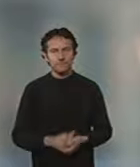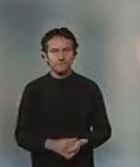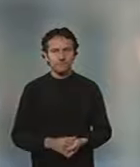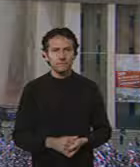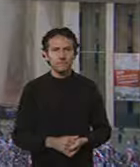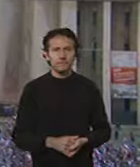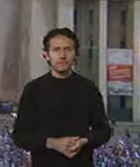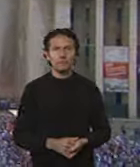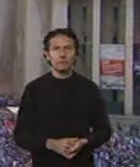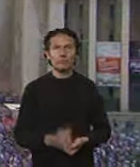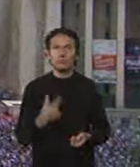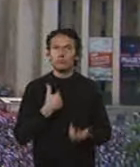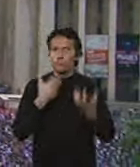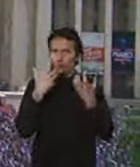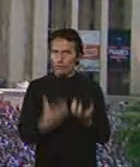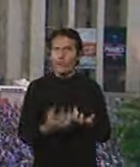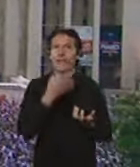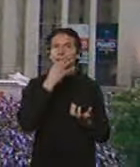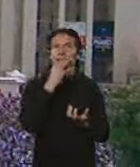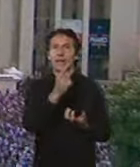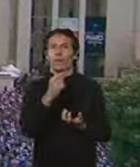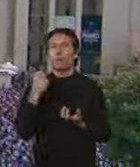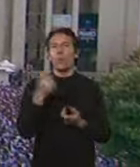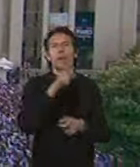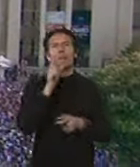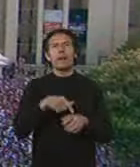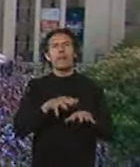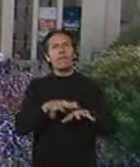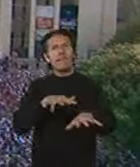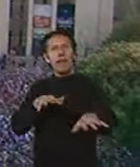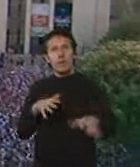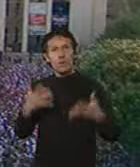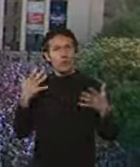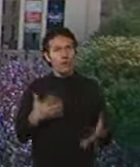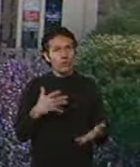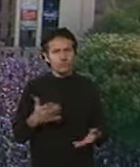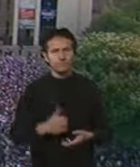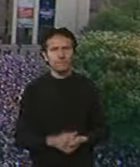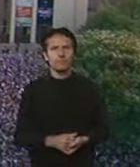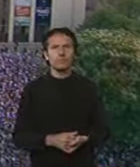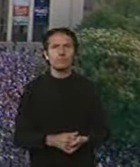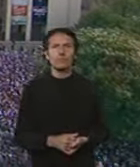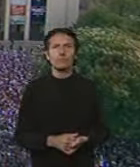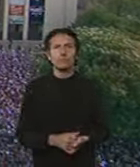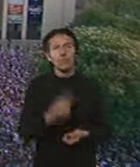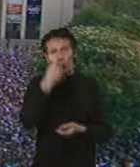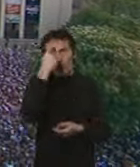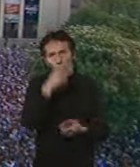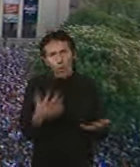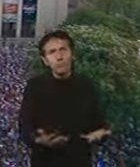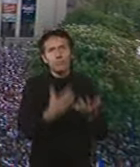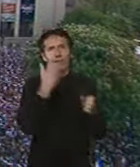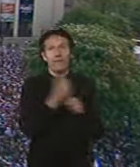1945 et je veux le dire à tous ceux qui ont défilé aujourd'hui non pas pour le travail